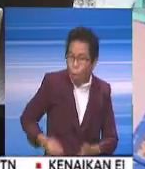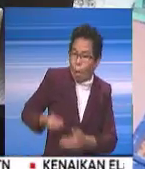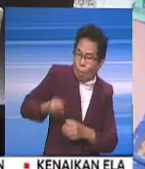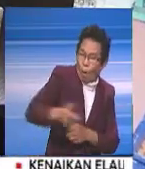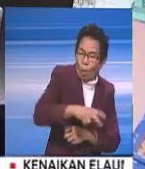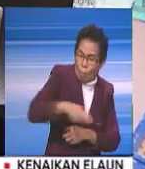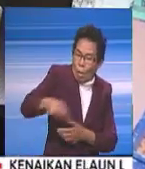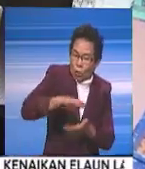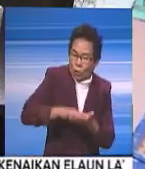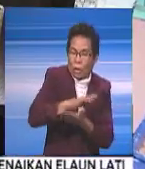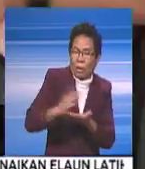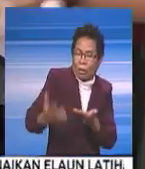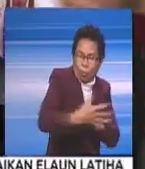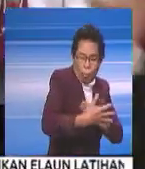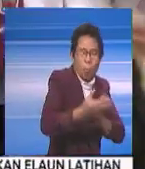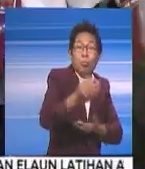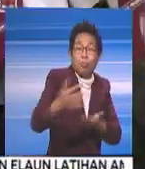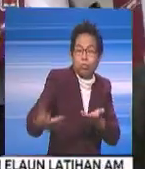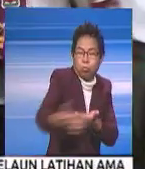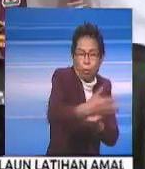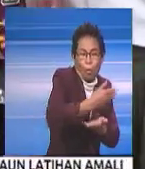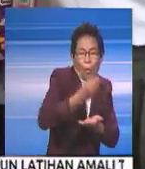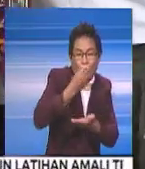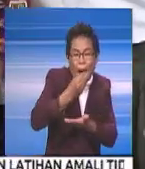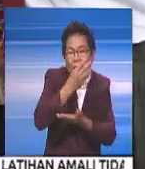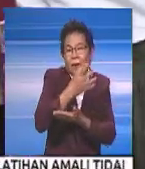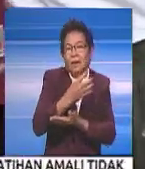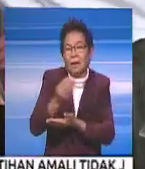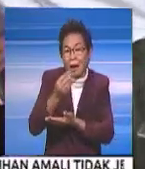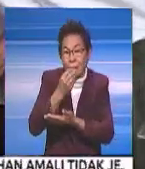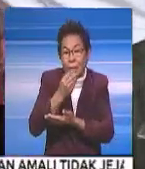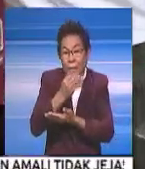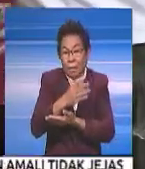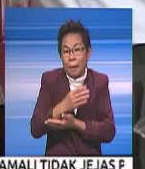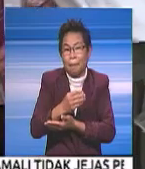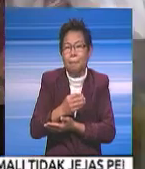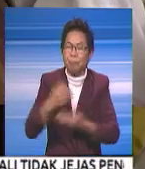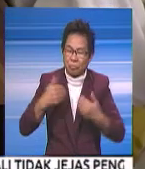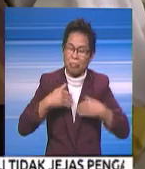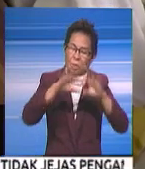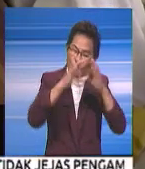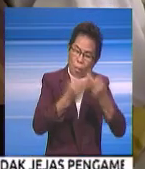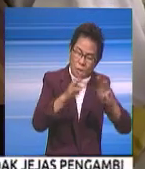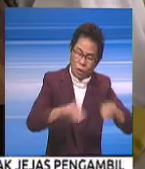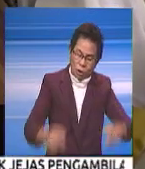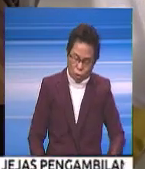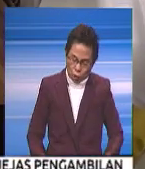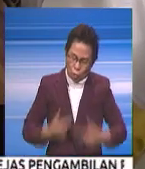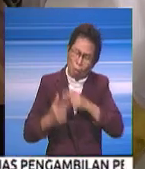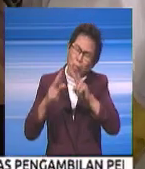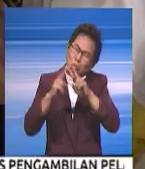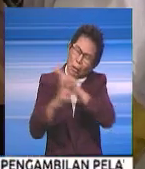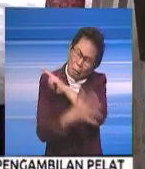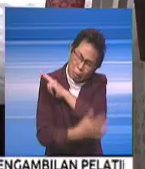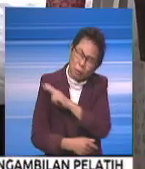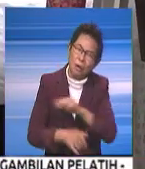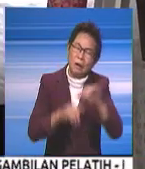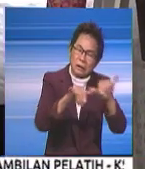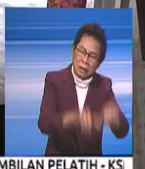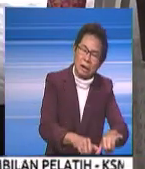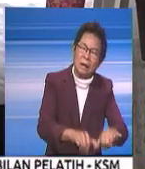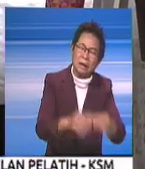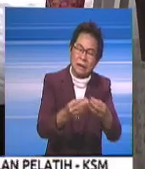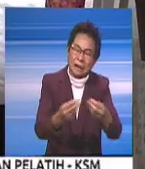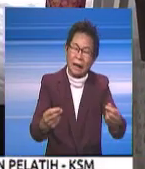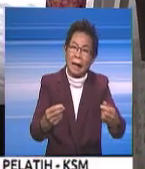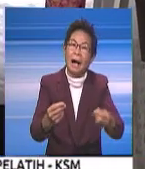sekolah selain kupon makanan dan cermin mata percuma. Malah ada keluarga pelajar yang dikesan hidup serba daif dengan menumpang sebuah tanah milik